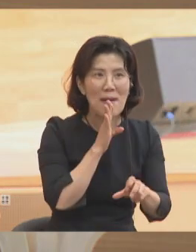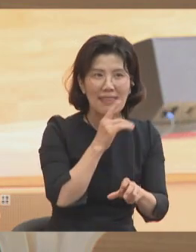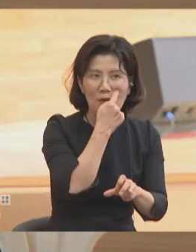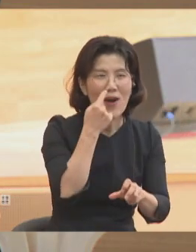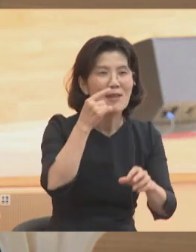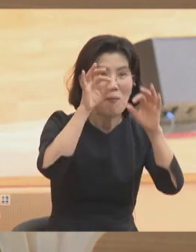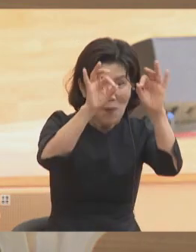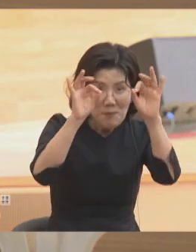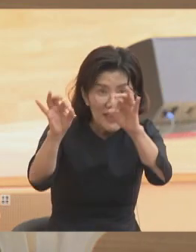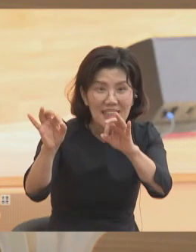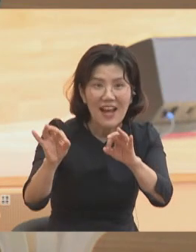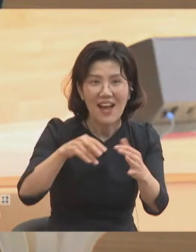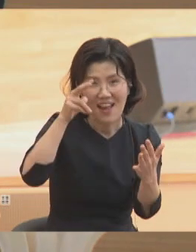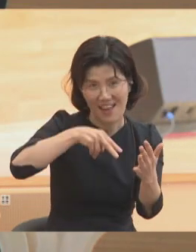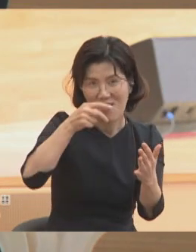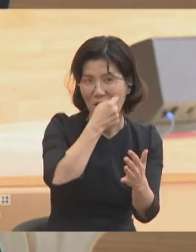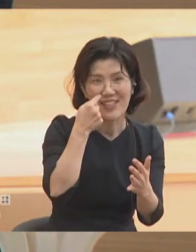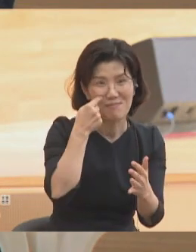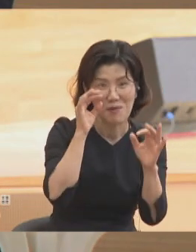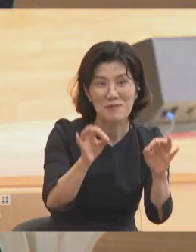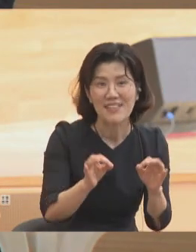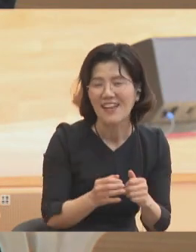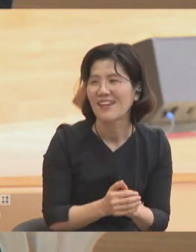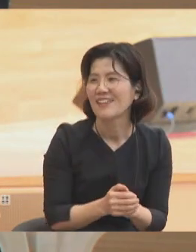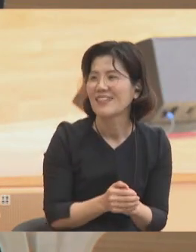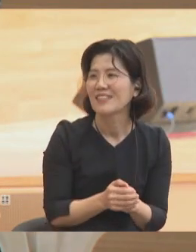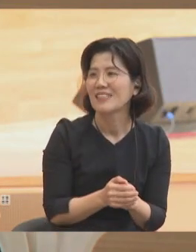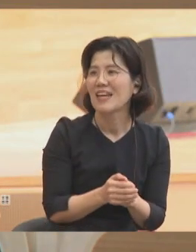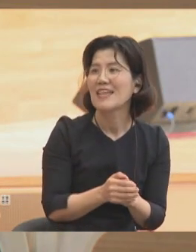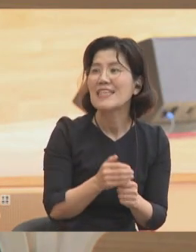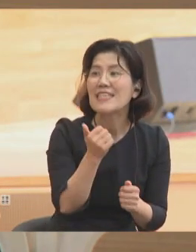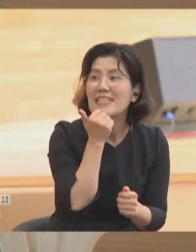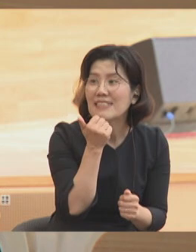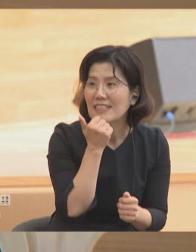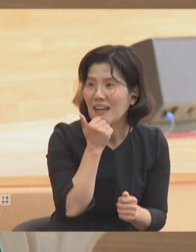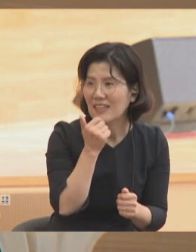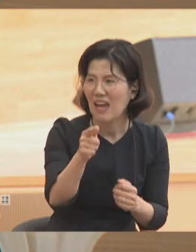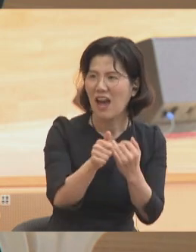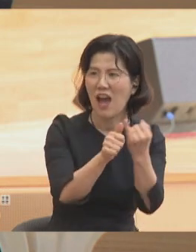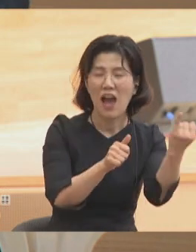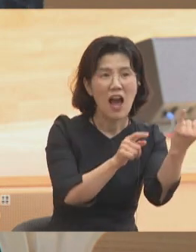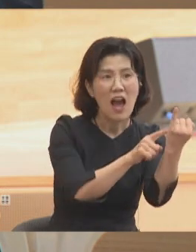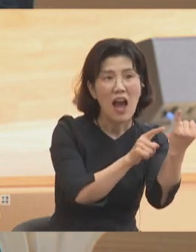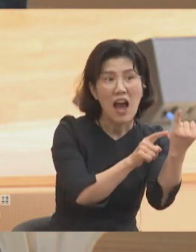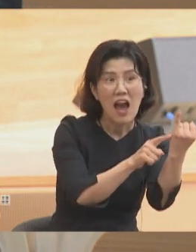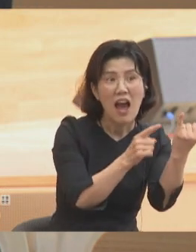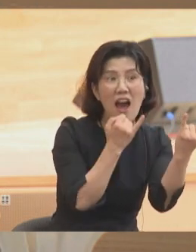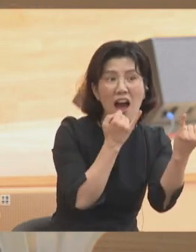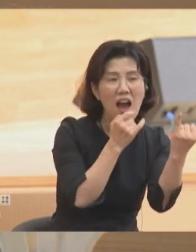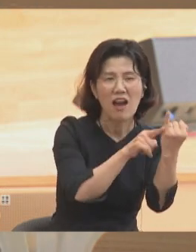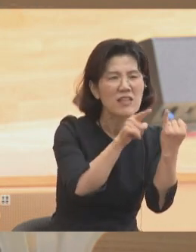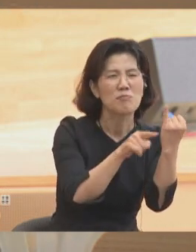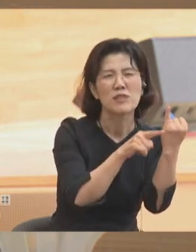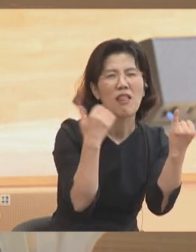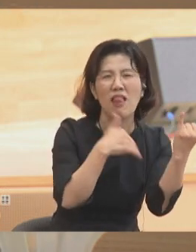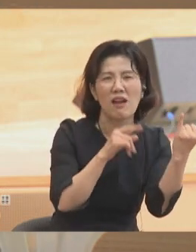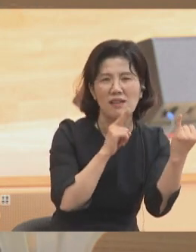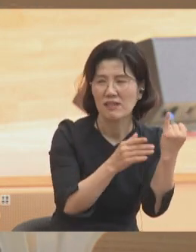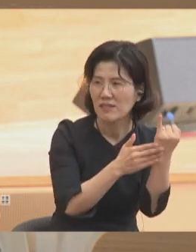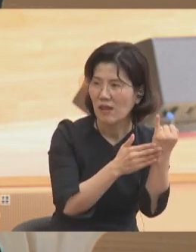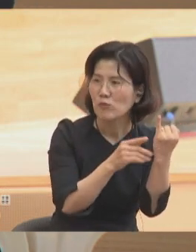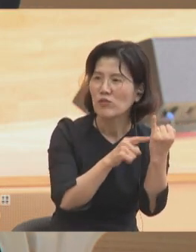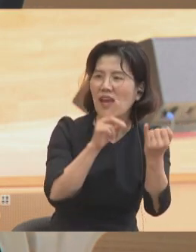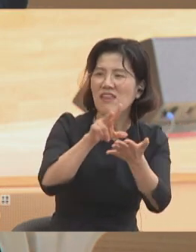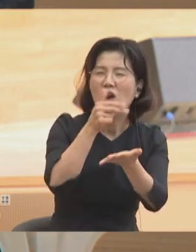말씀을 함께 읽고 확인해 보겠습니다 자 읽겠습니다 시작 이삭이 그의 아내가 임신하지 못함으로 그를 위하여